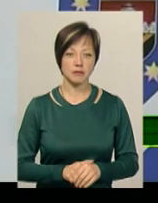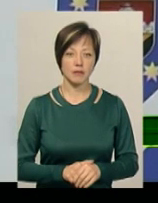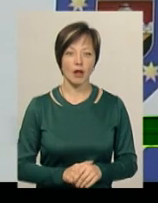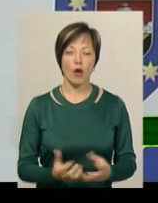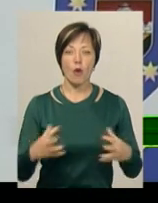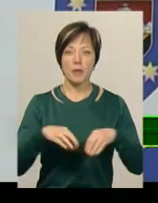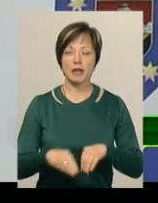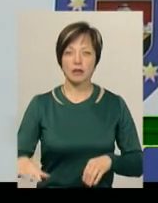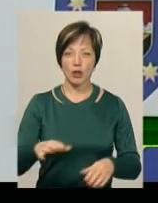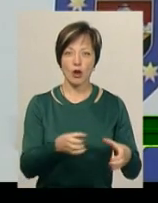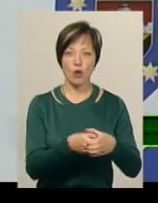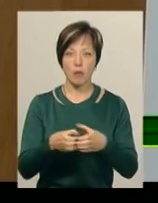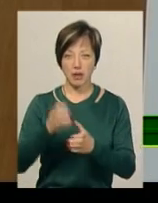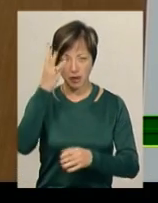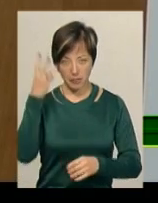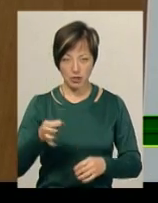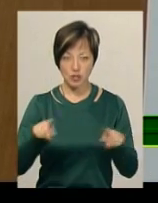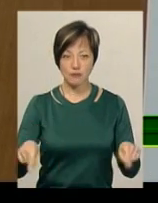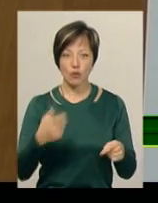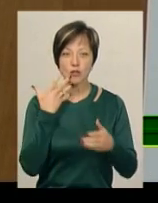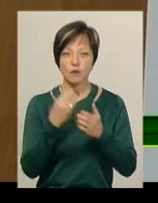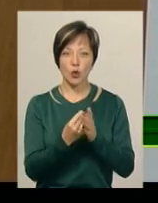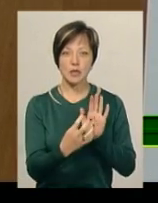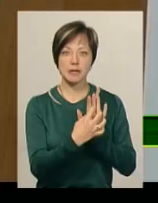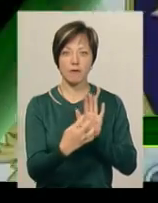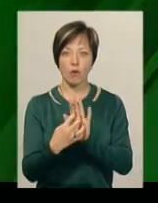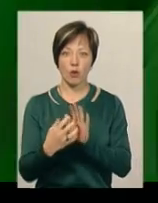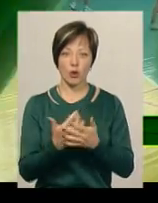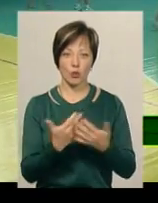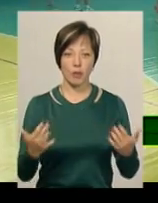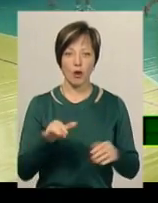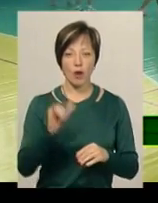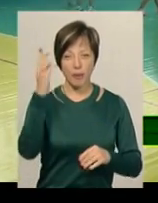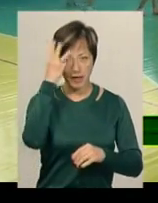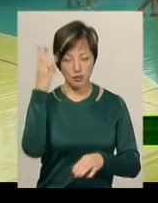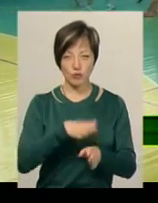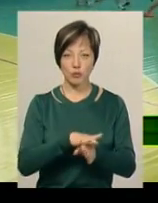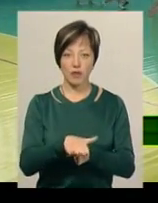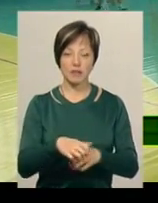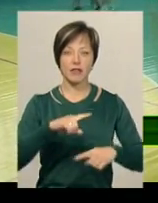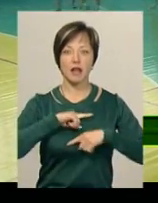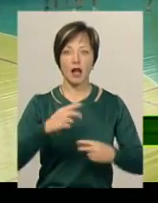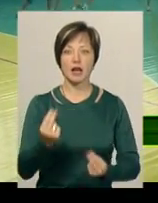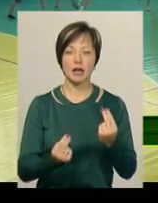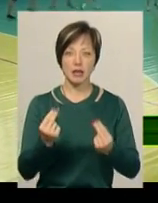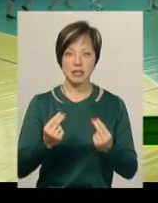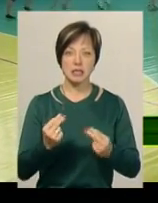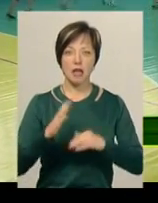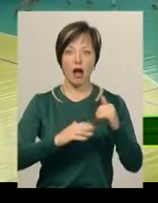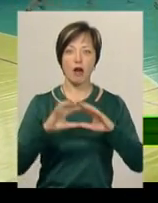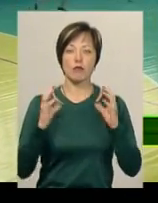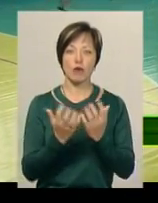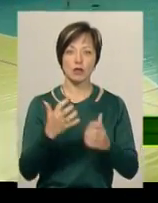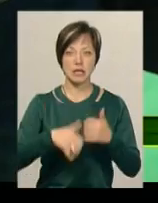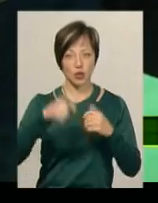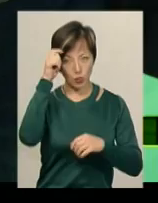Об'єднані територіальні громади Хмельниччини створюють свою символіку. У Хмельницькому відбуваються фінальні ігри з гандболу серед